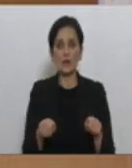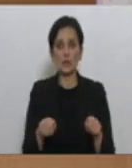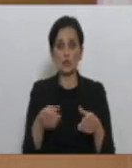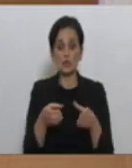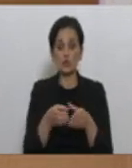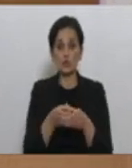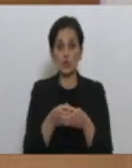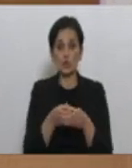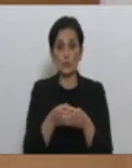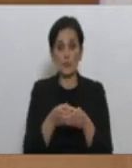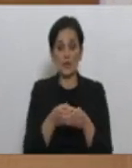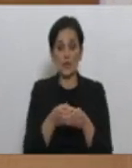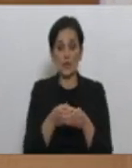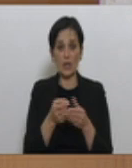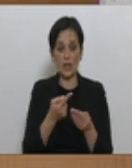jgupi dakomplektebuli